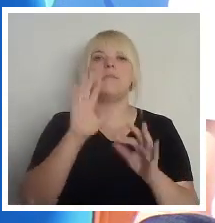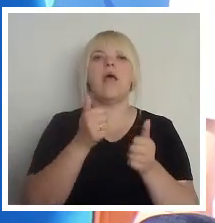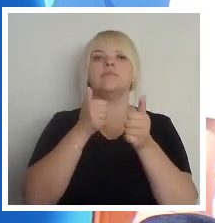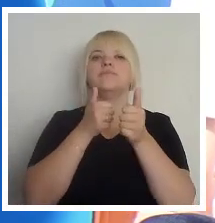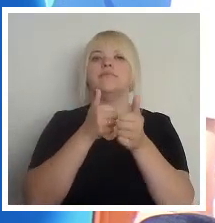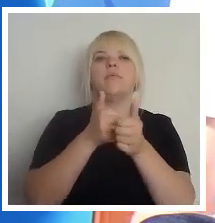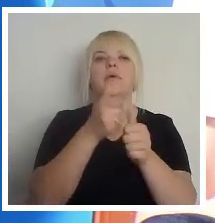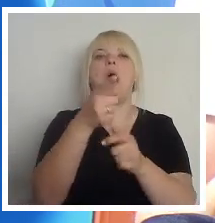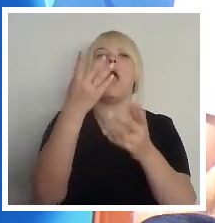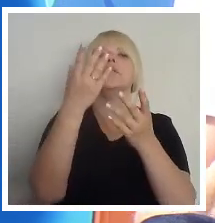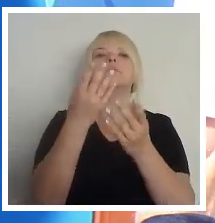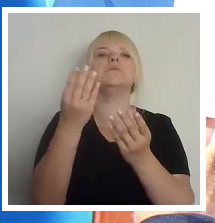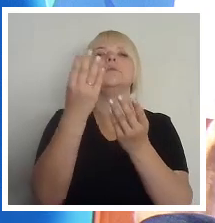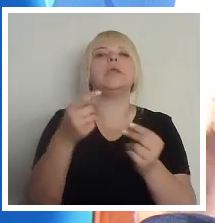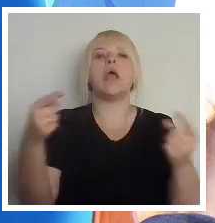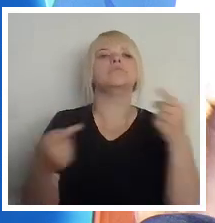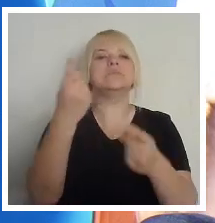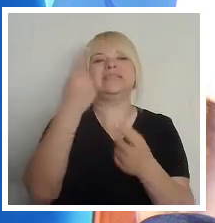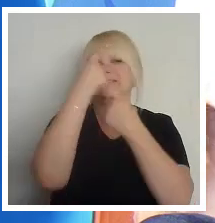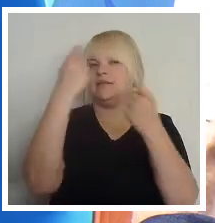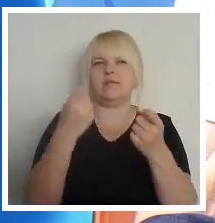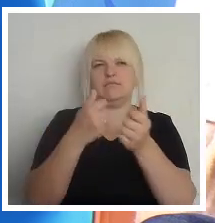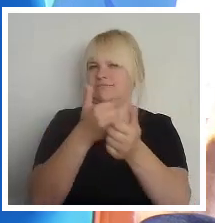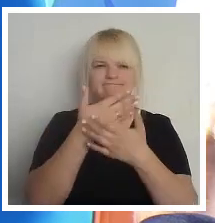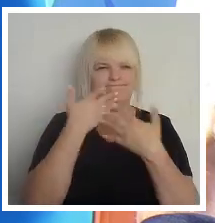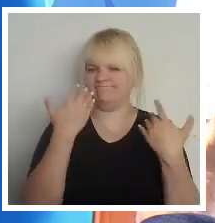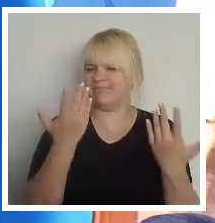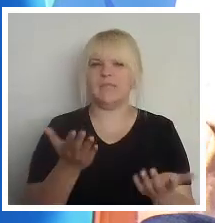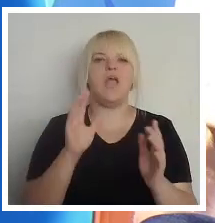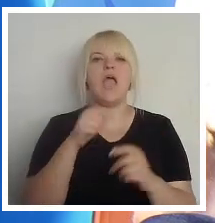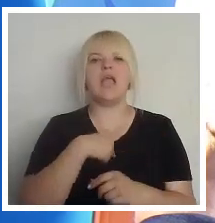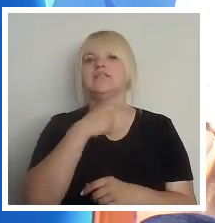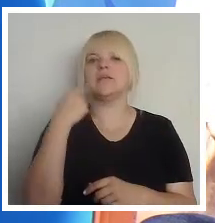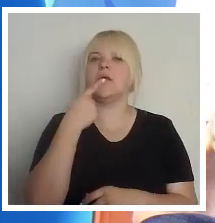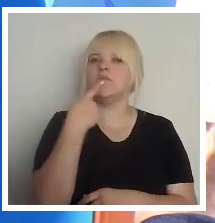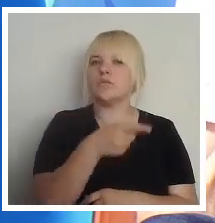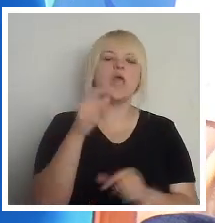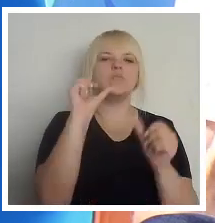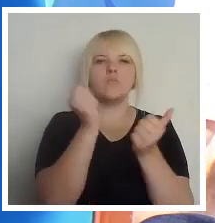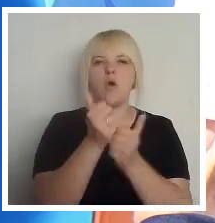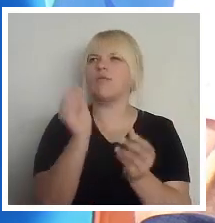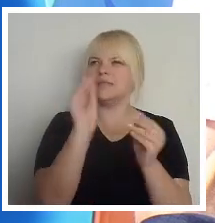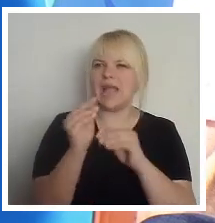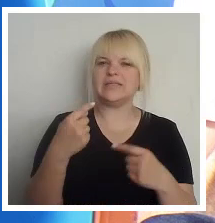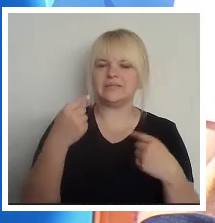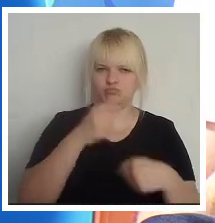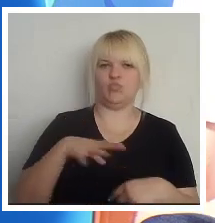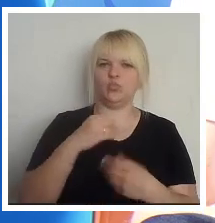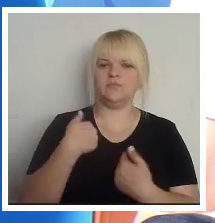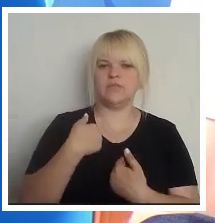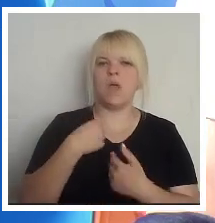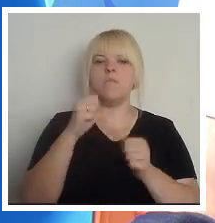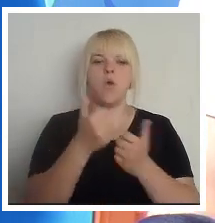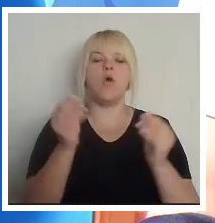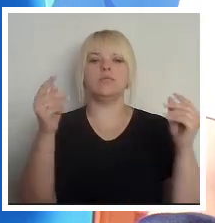tās dienas ziņām. Un līdz ar to, nu, es teiktu, ka teiksim, kad tas modelis pats pa sevi ir tāds, ka ja